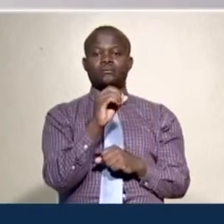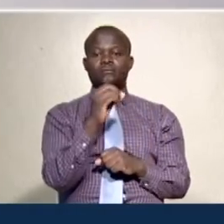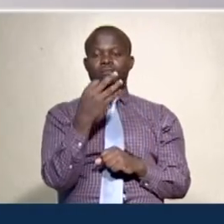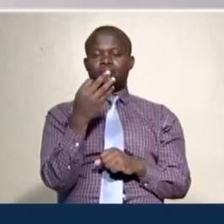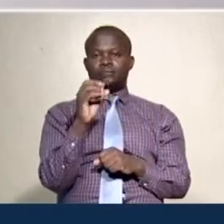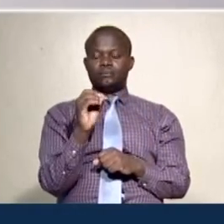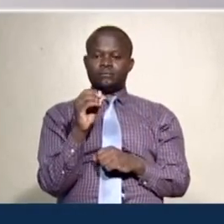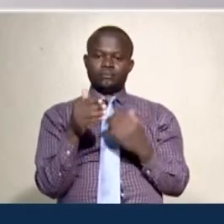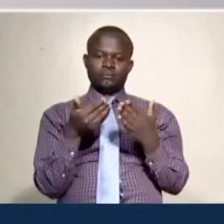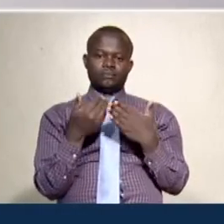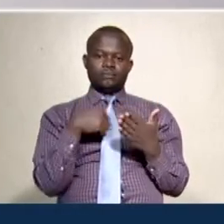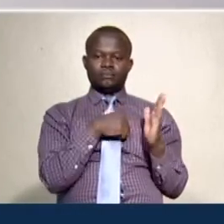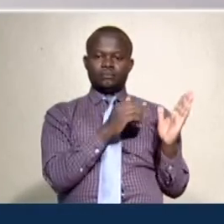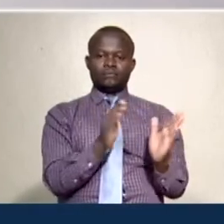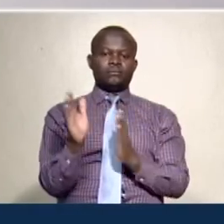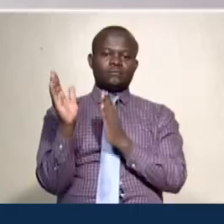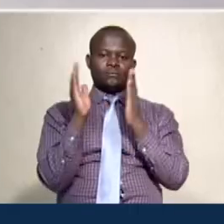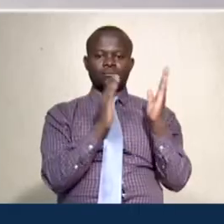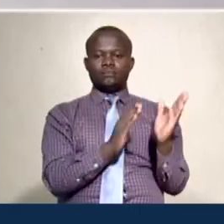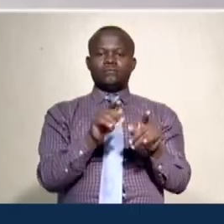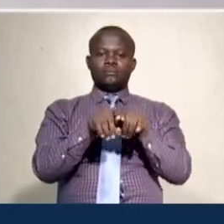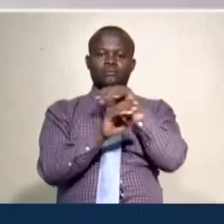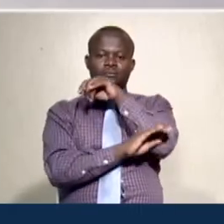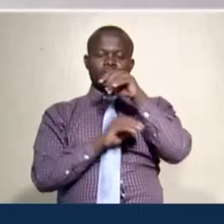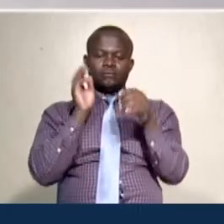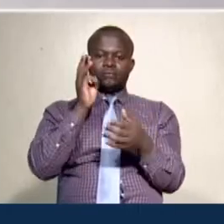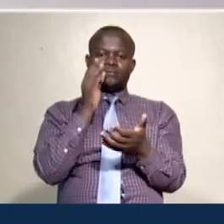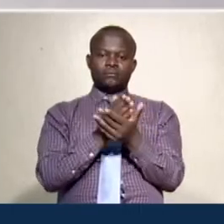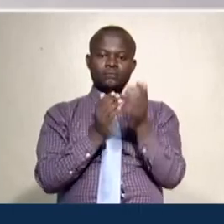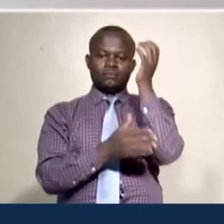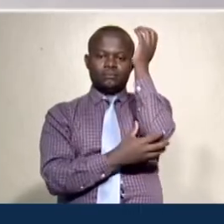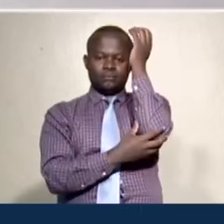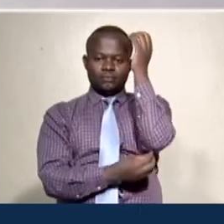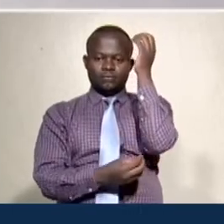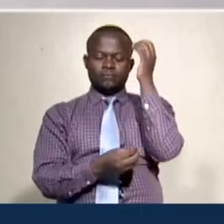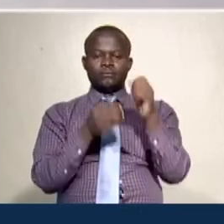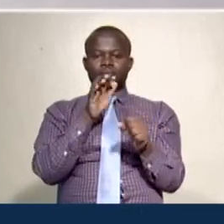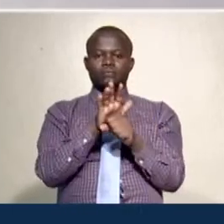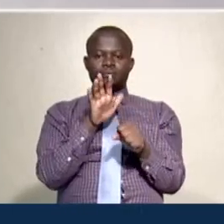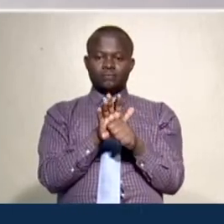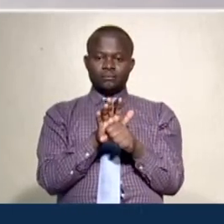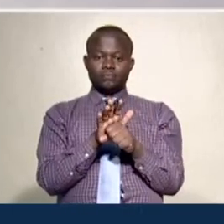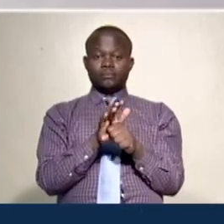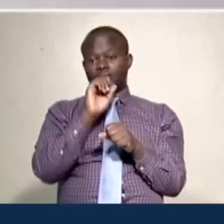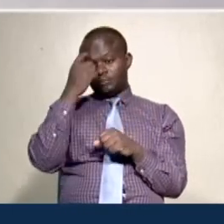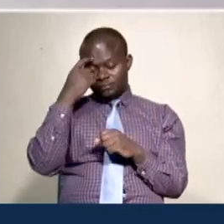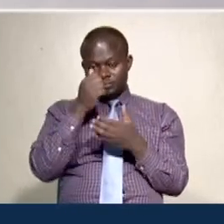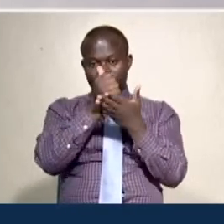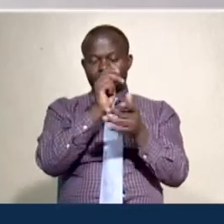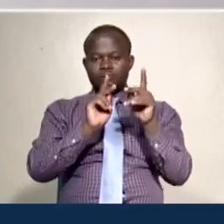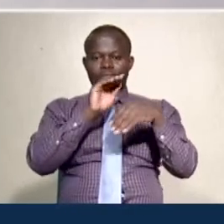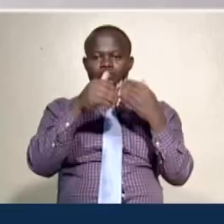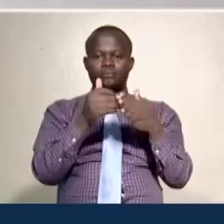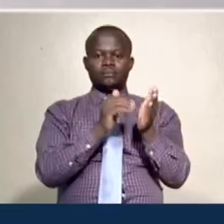2030 turateganya nk'igihugu kuzarandura ubukene bukabije leta ifasha umuturage